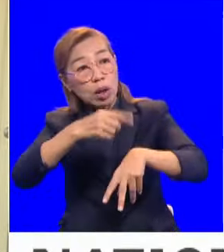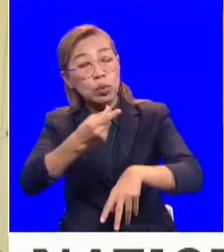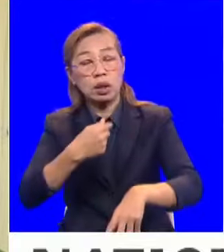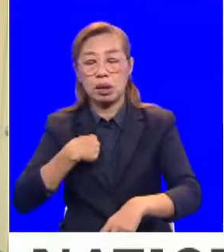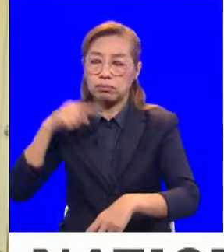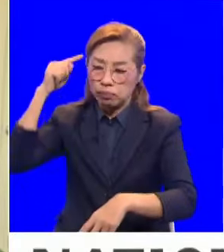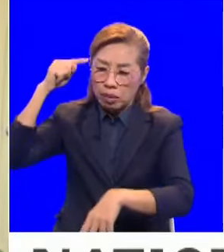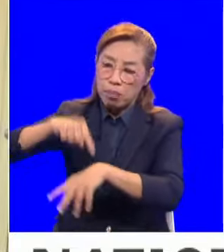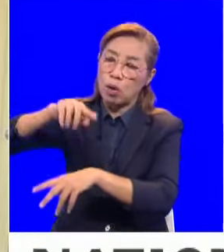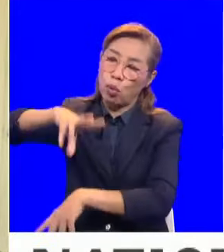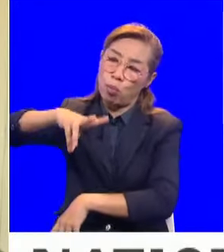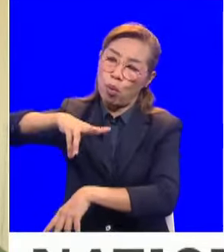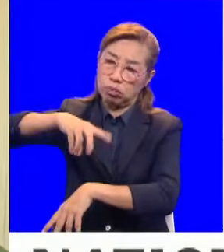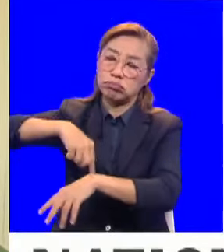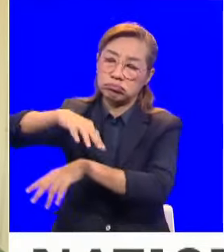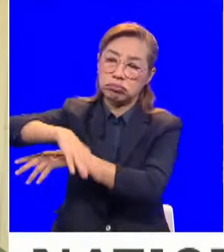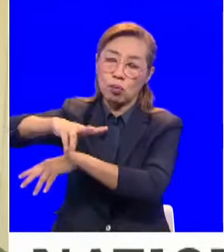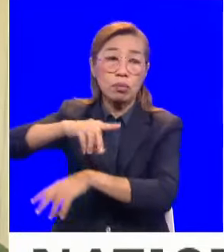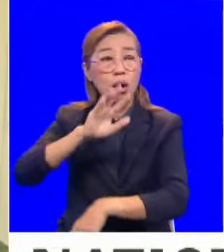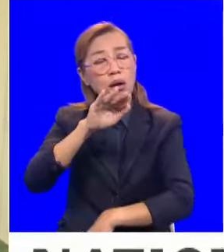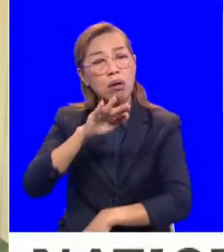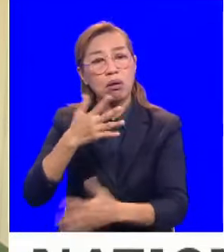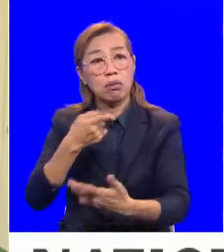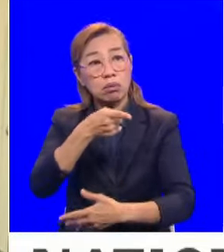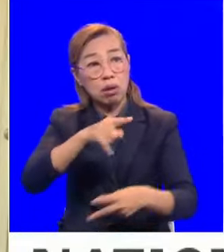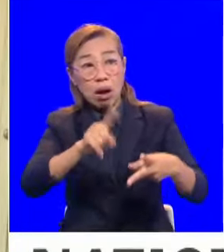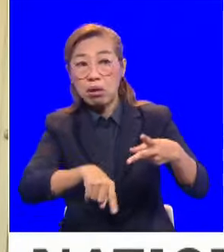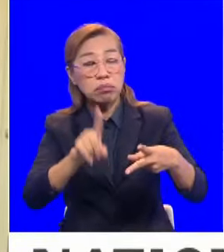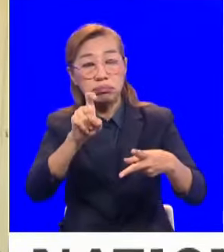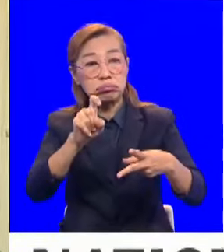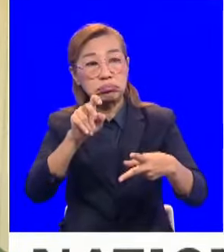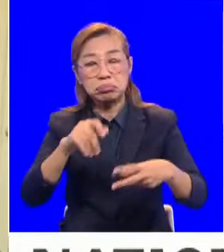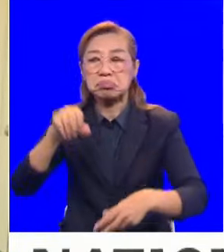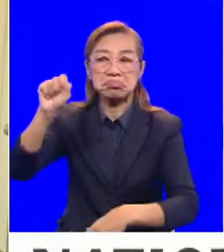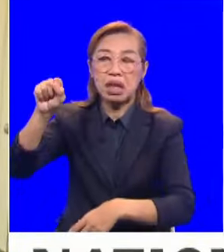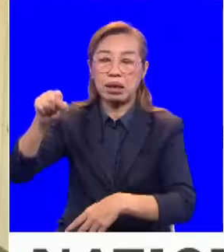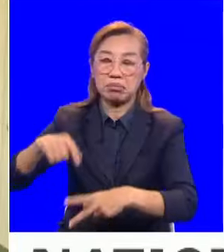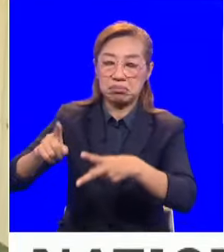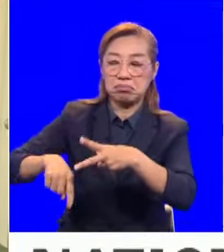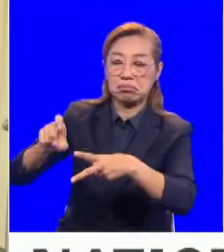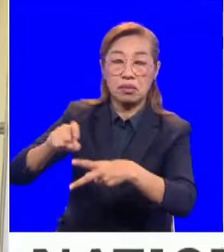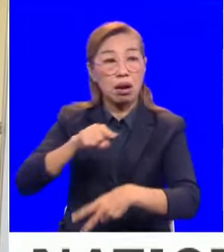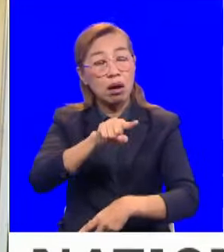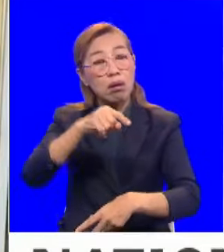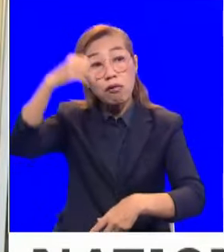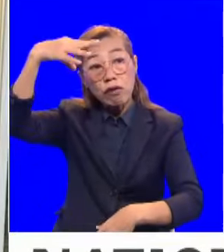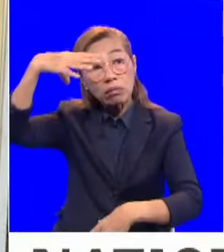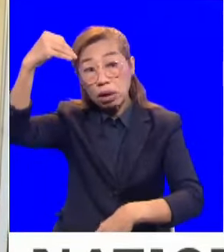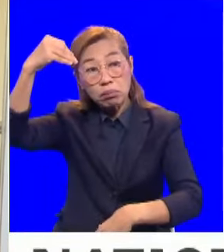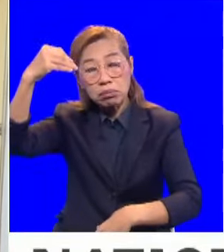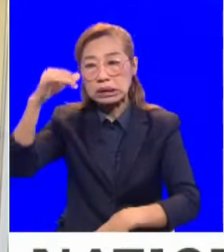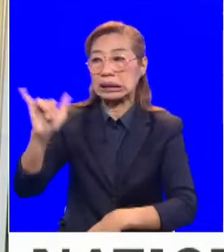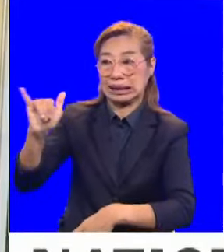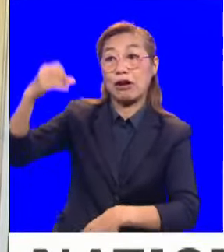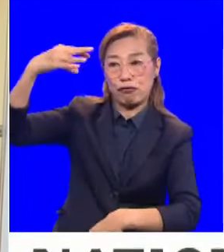สัก6 โมง 6 โมงเย็น ครับ แล้วก็ชั้นล่างนี่อยู่ไม่ได้เลย ครับใช่ครับ ตอนนี้กระแสไฟต่างๆนี่ตัดหมดหรือยัง ยังนะครับ